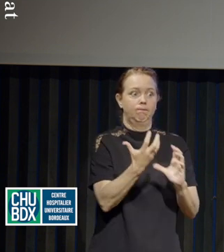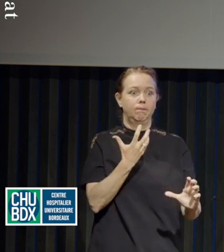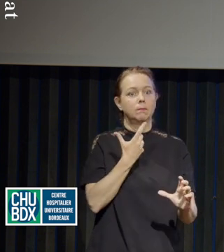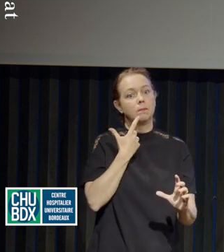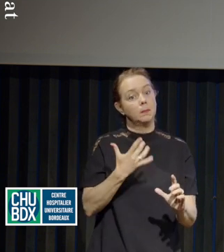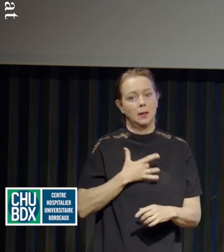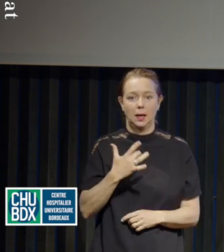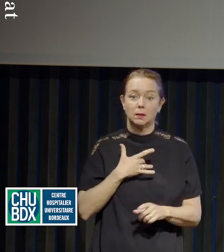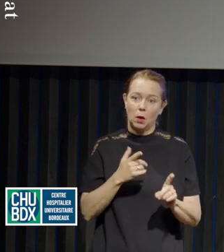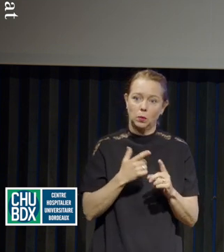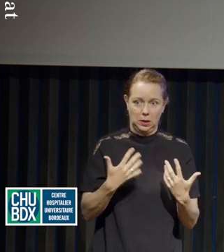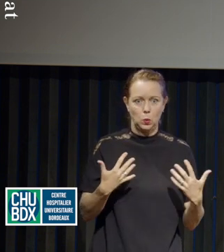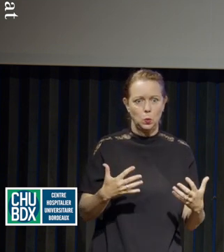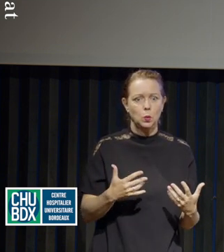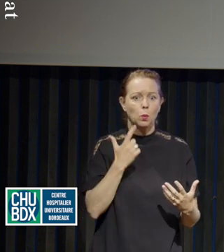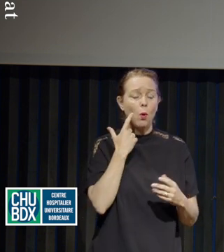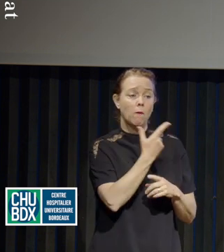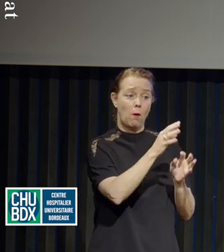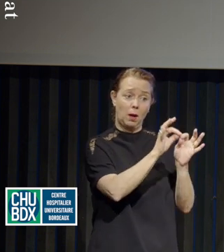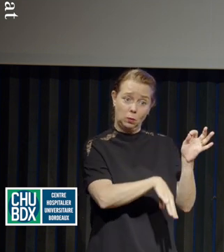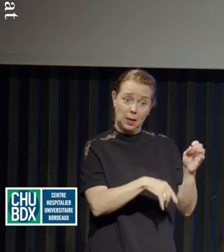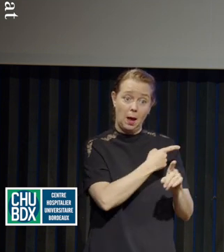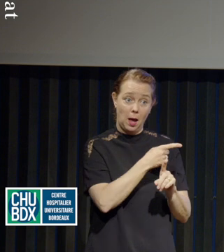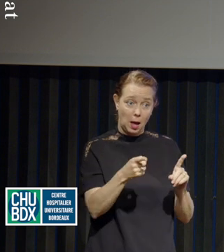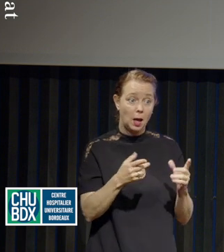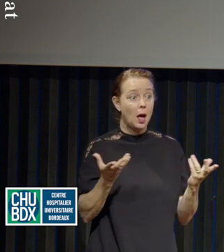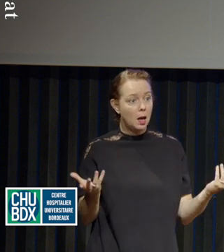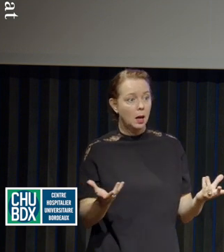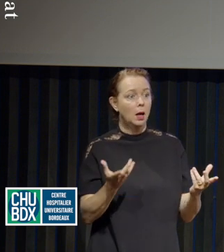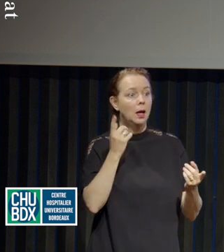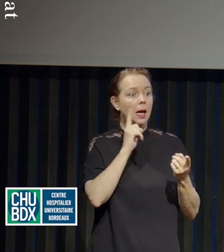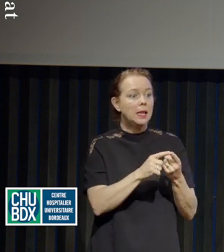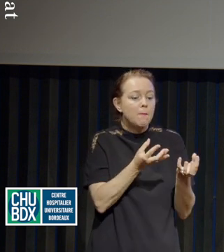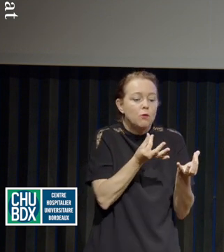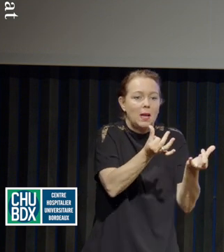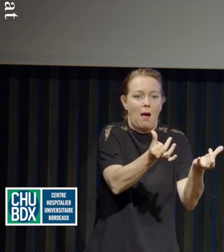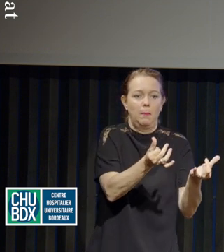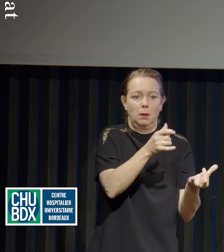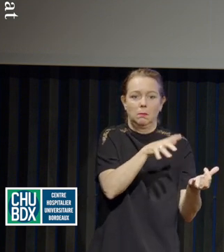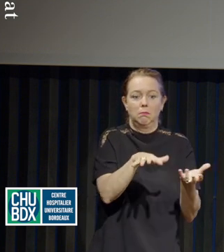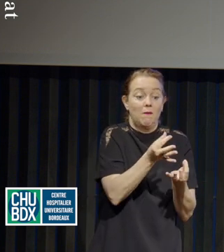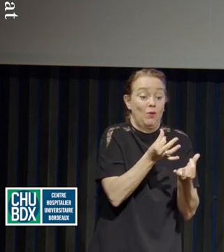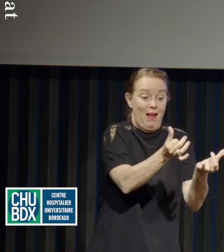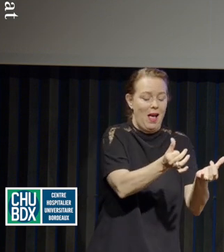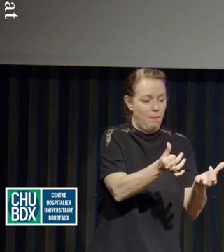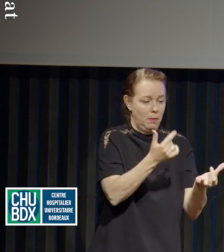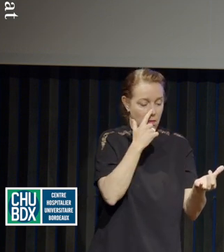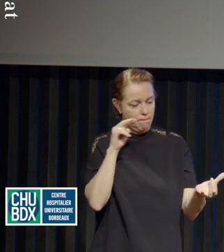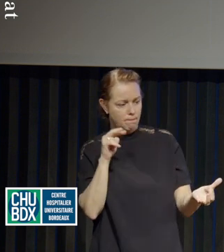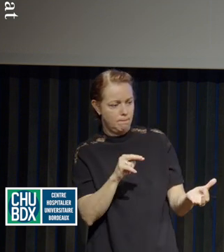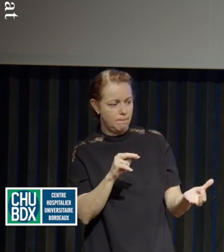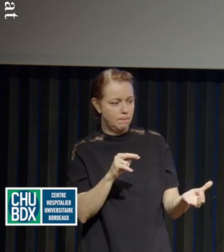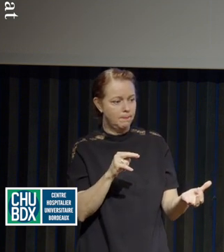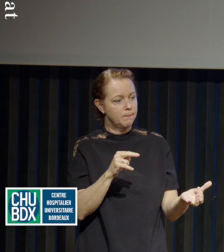et important parce qu'on voit à travers ces données que cette notion de vulnérabilité nous permet également de dépasser un petit peu le